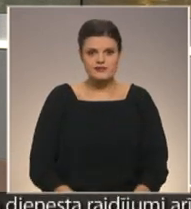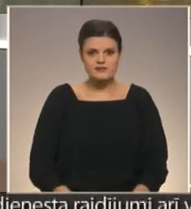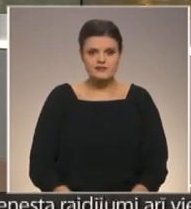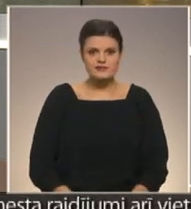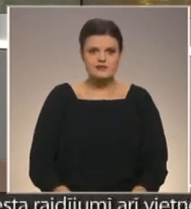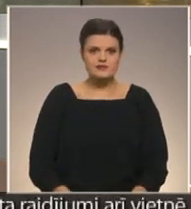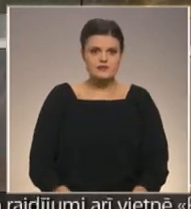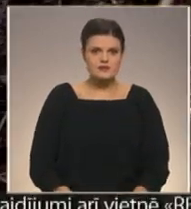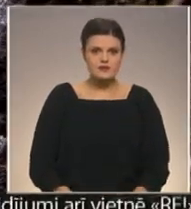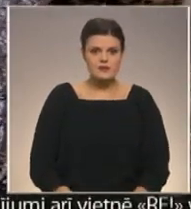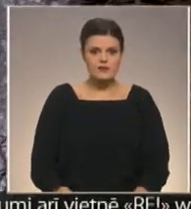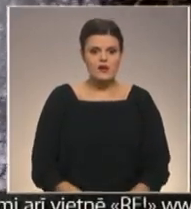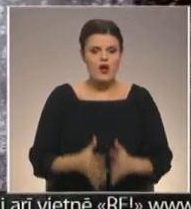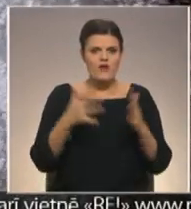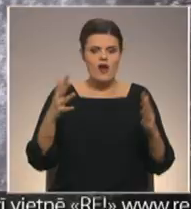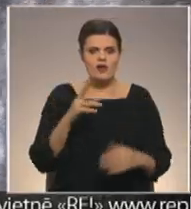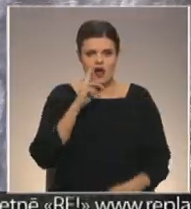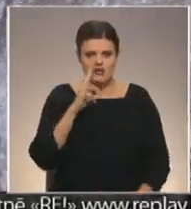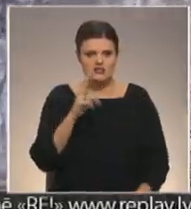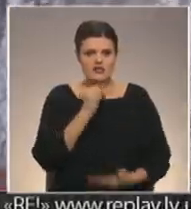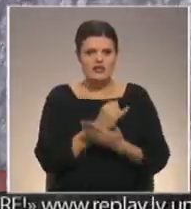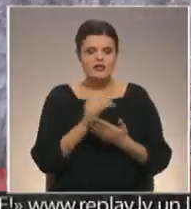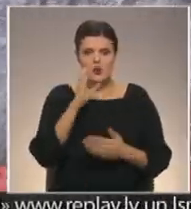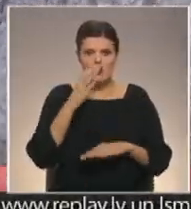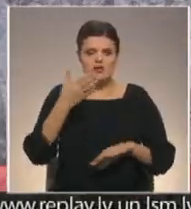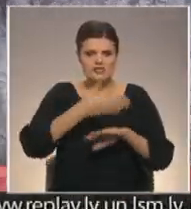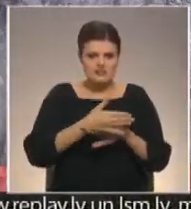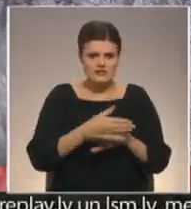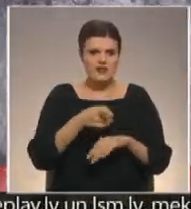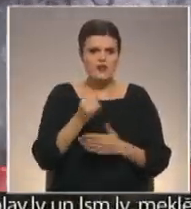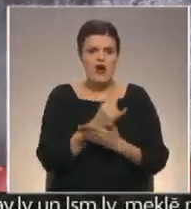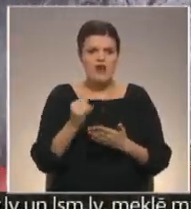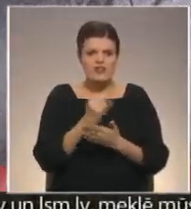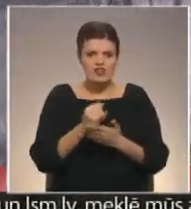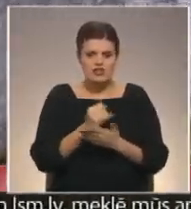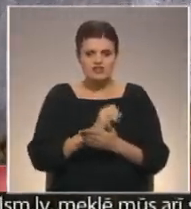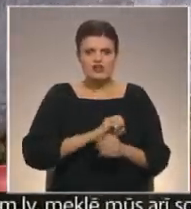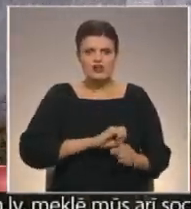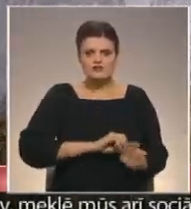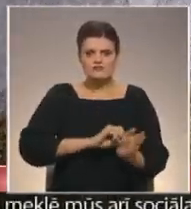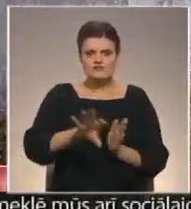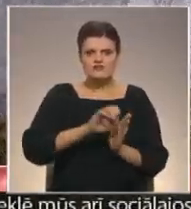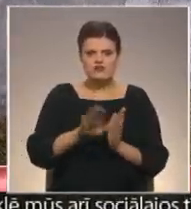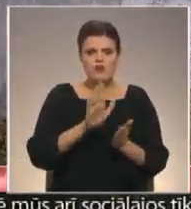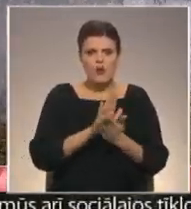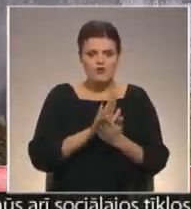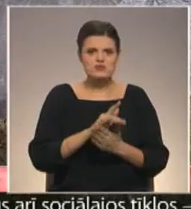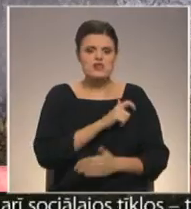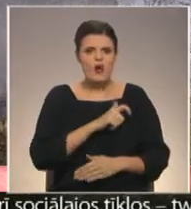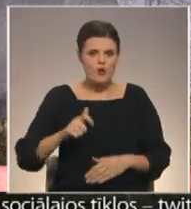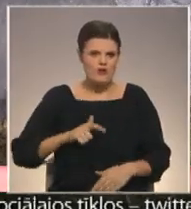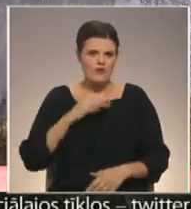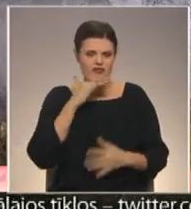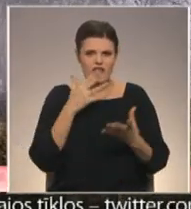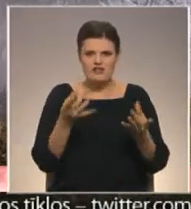Lētāne. Ja vairākas nedēļas dzidra ūdens vietā no Sērenes attīrīšanas iekārtām ceļu uz Daugavu sāk duļķēni balts